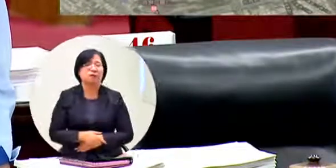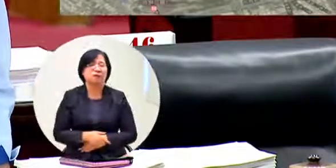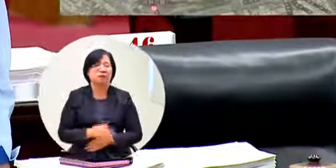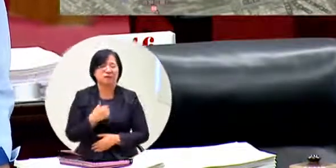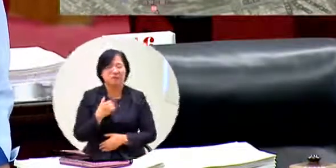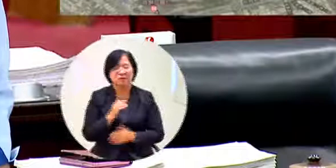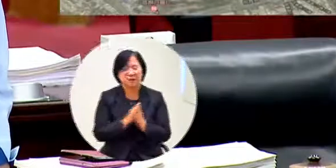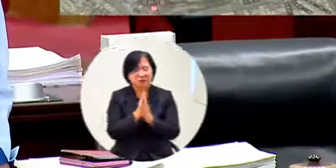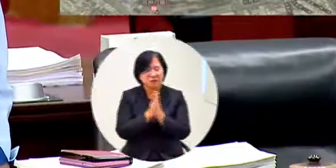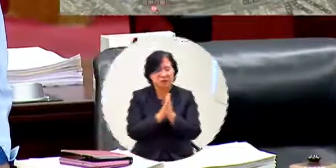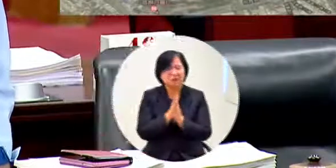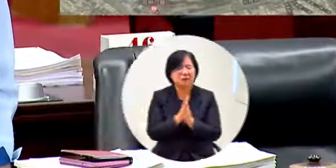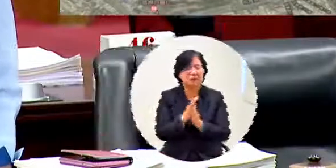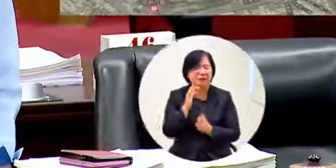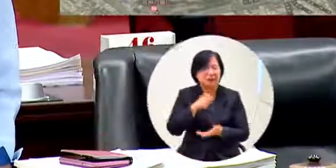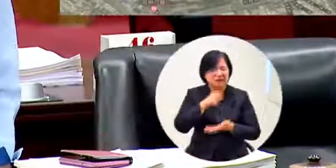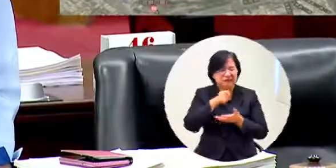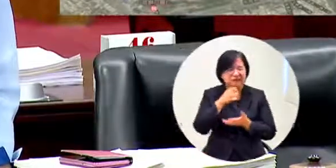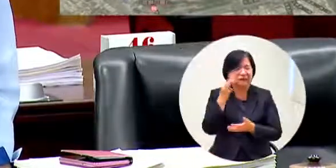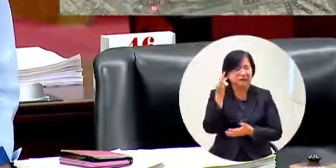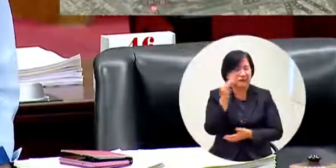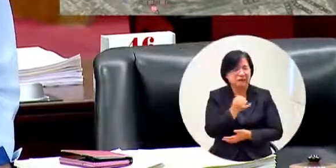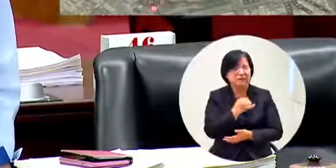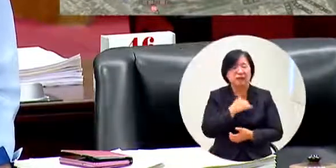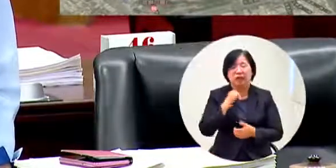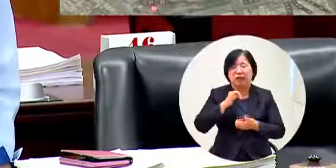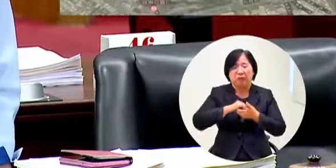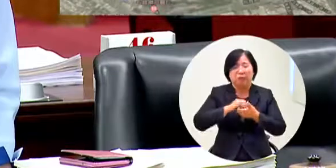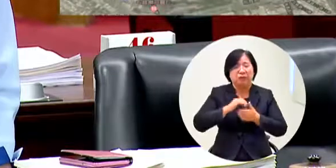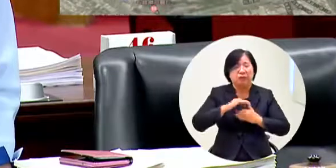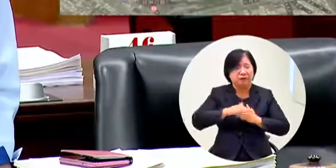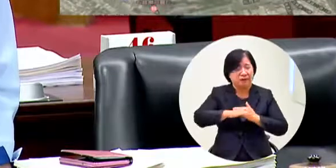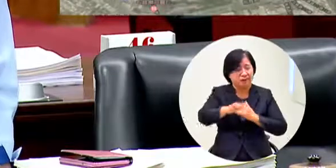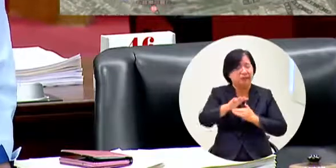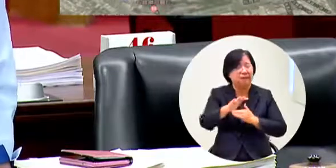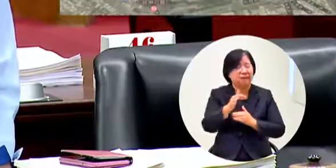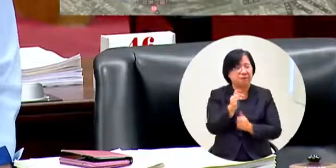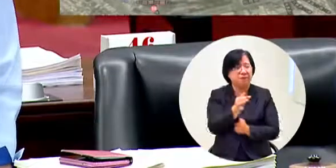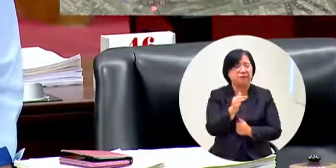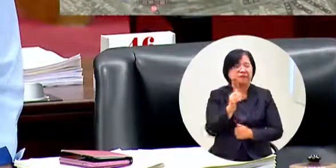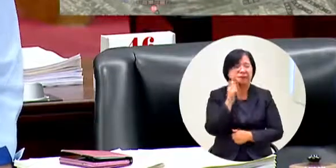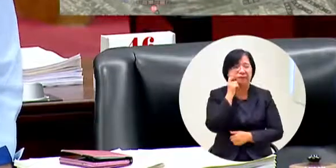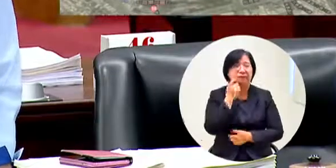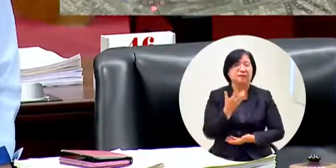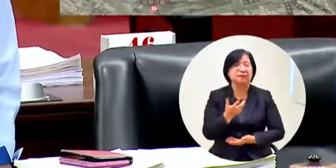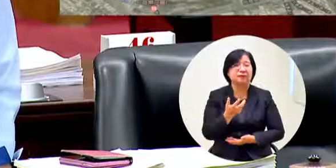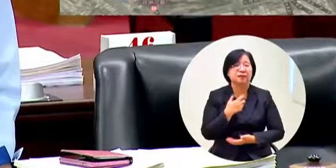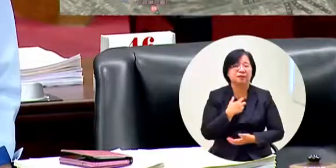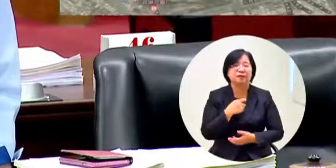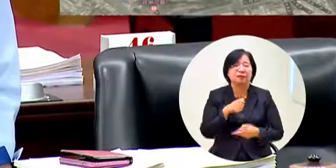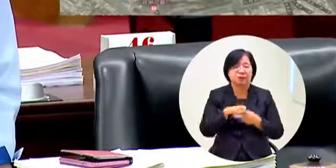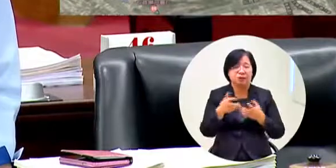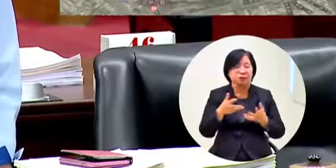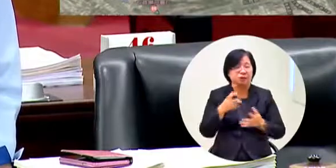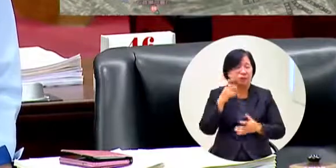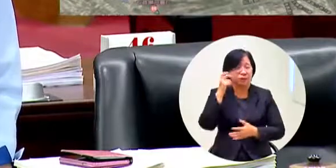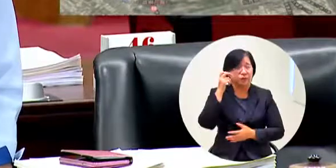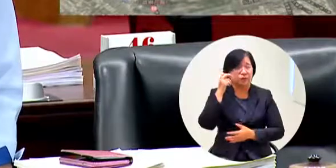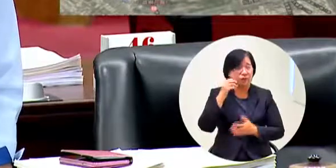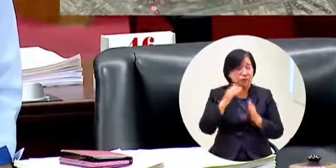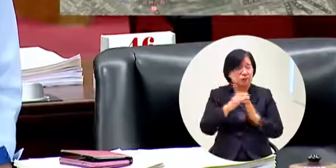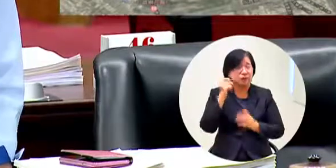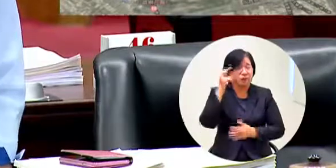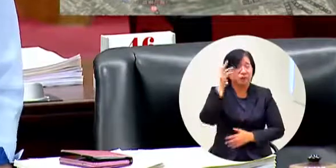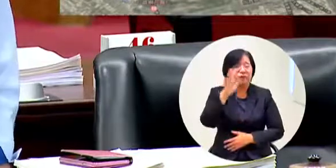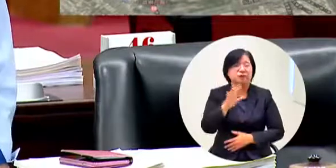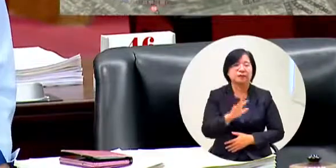拜托，爱工作久，啊，佫无一定会甲你铺啦。我相信有感，公务局最有感啦，啊。但是呢，韩市长上